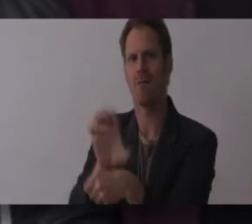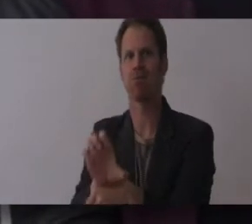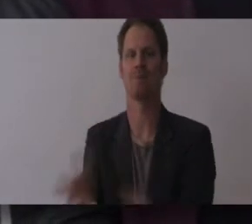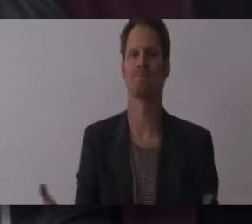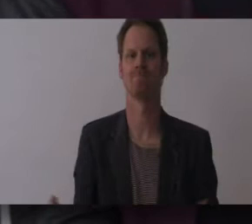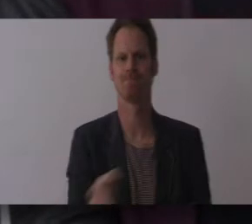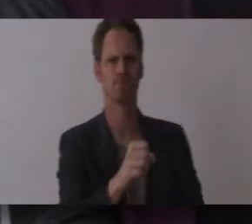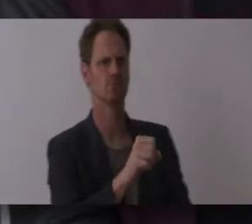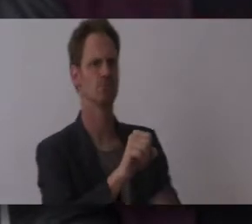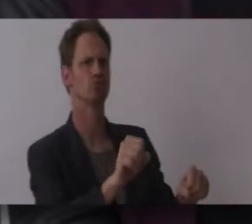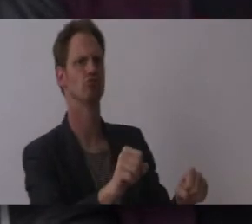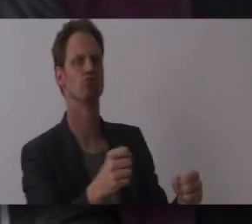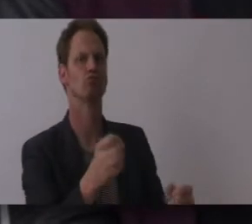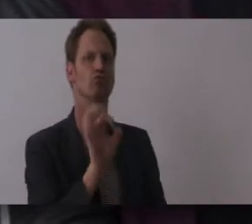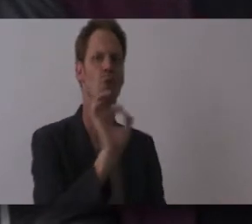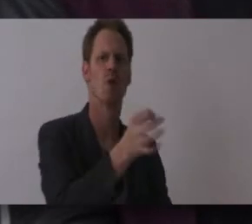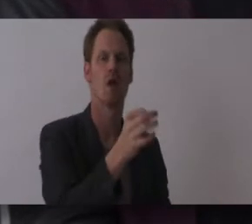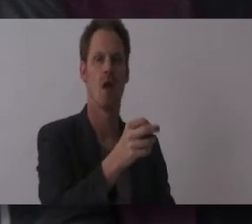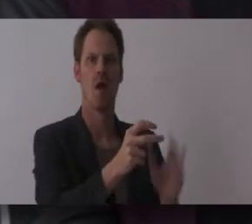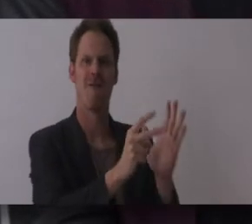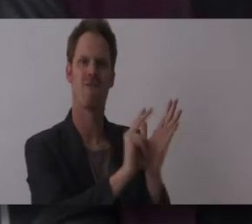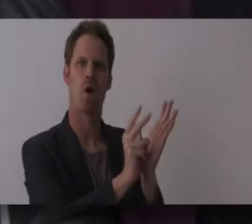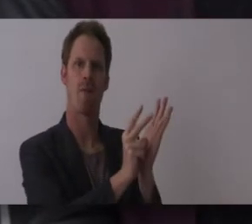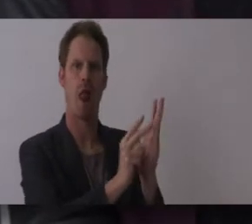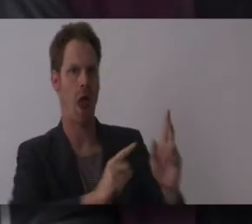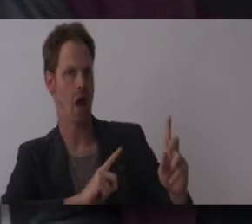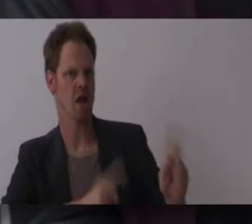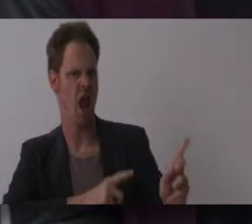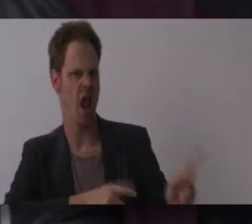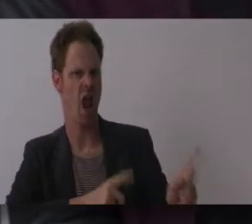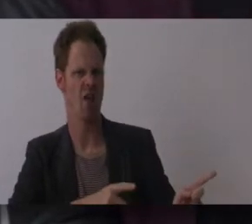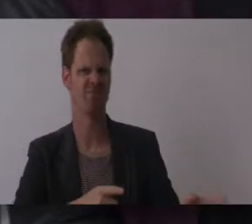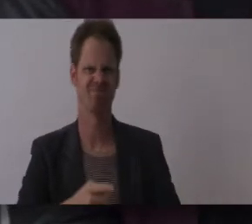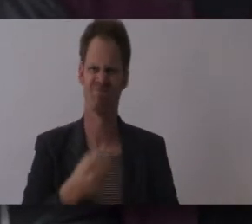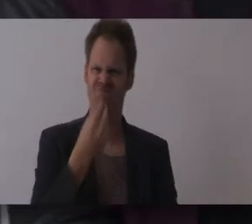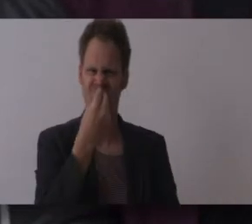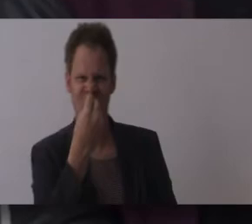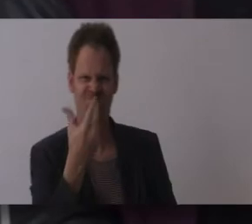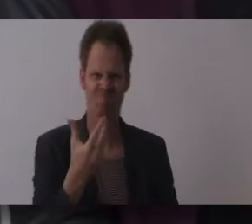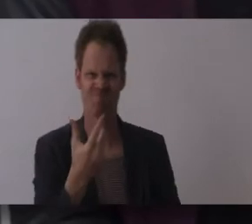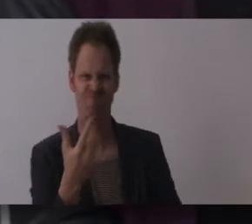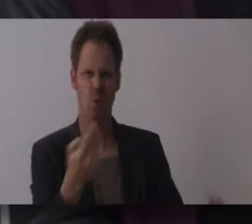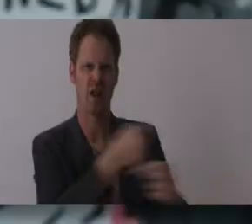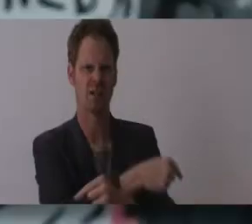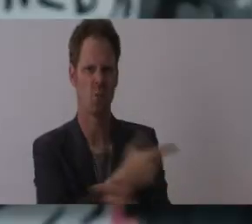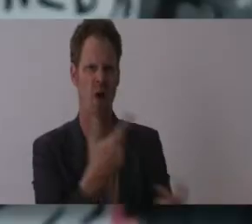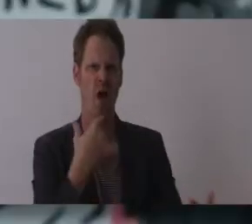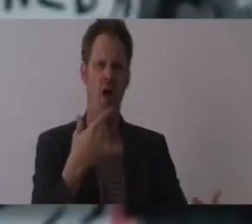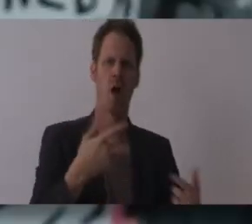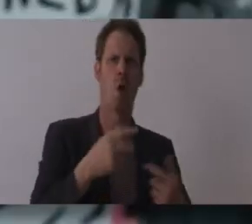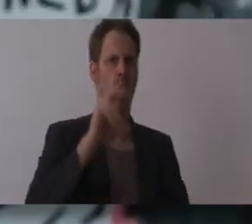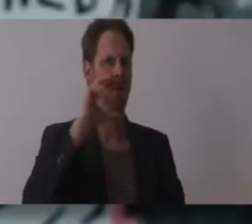Et d'ailleurs, est repris souvent un vocabulaire guerrier, vraiment ? Et est-ce que ce n pas justement aussi contradictoire avec